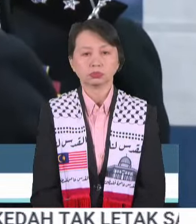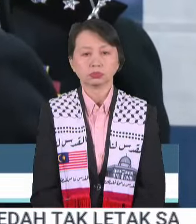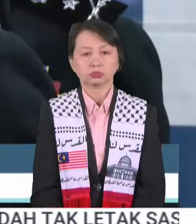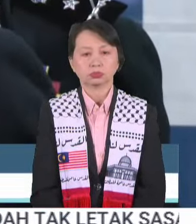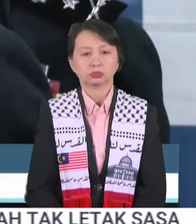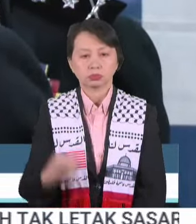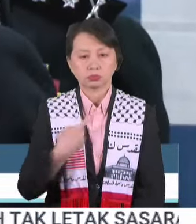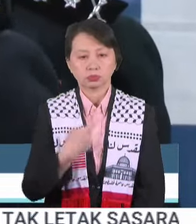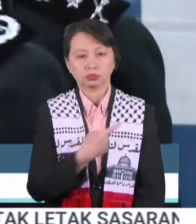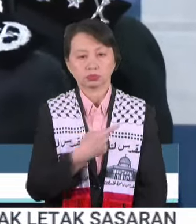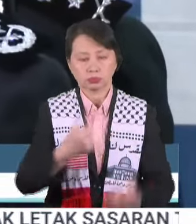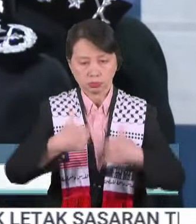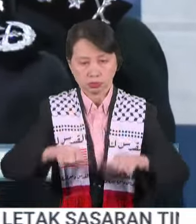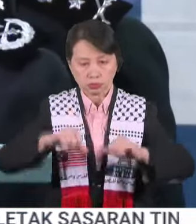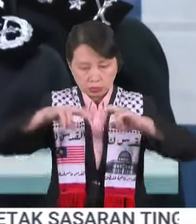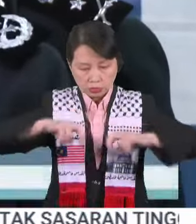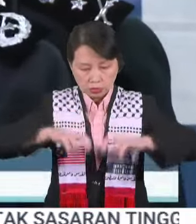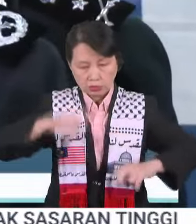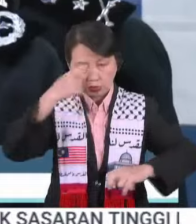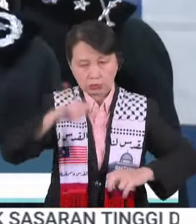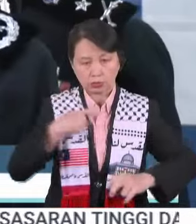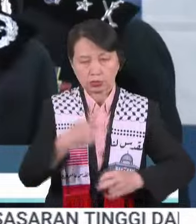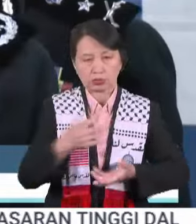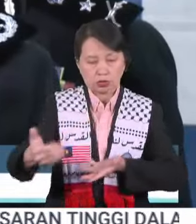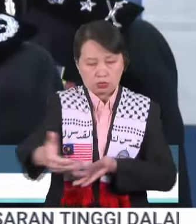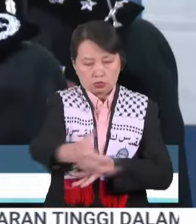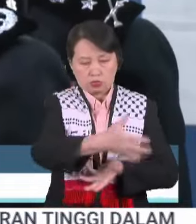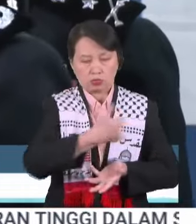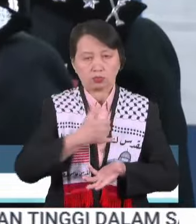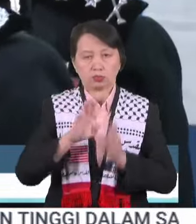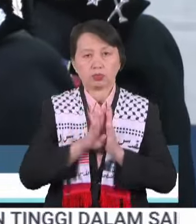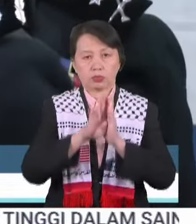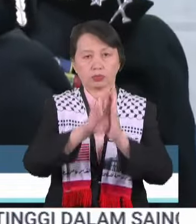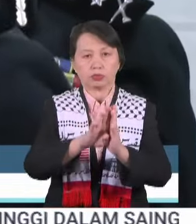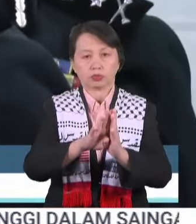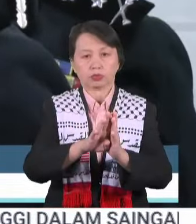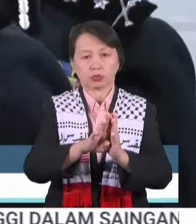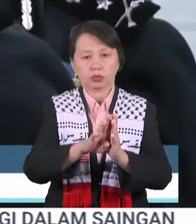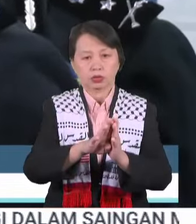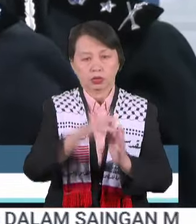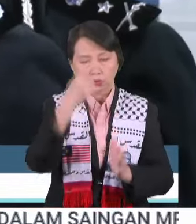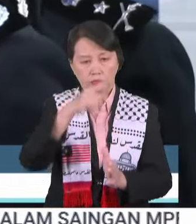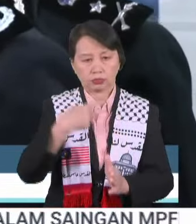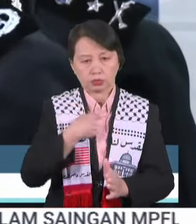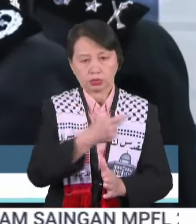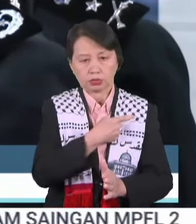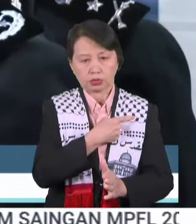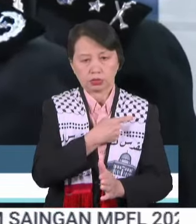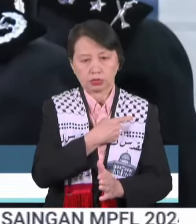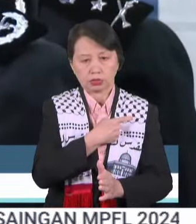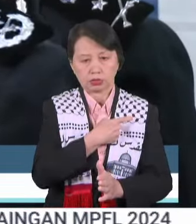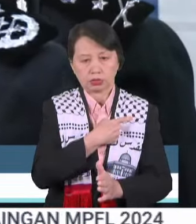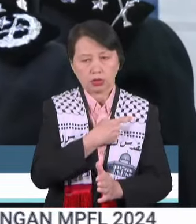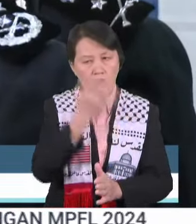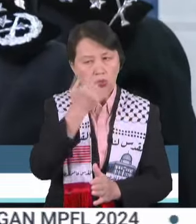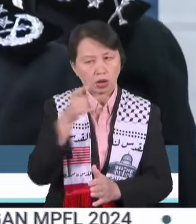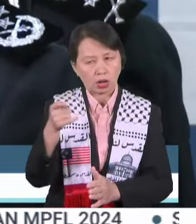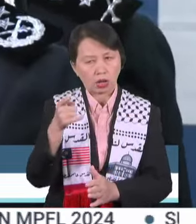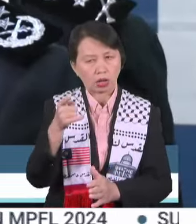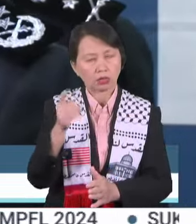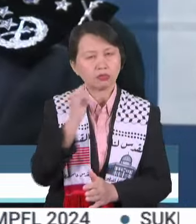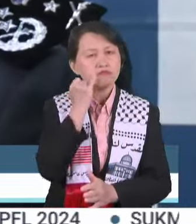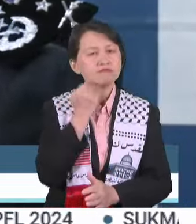Masih teruskan siasatan untuk kita mengumpul lagi maklumat dan untuk kita mendapat apakah motif